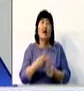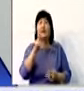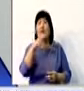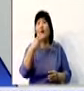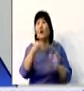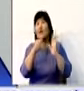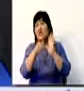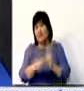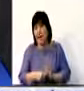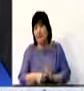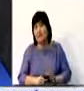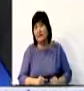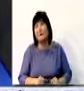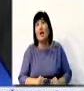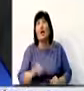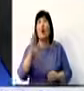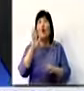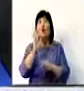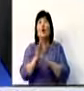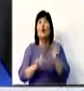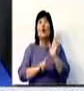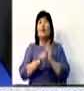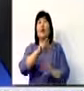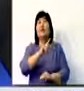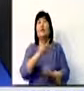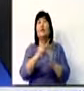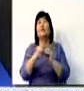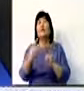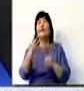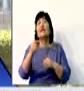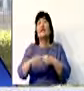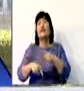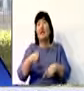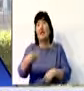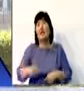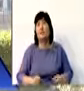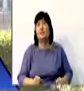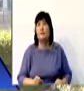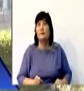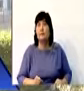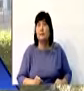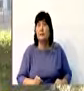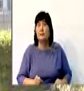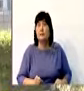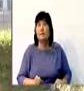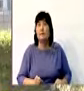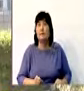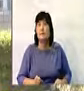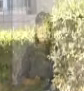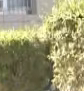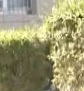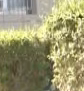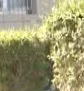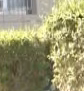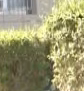6 месяцев приговор ступица как она силу через пятнадцать дней до он зажим назар аягуз кожа охват и со шарип умханов махамбетов